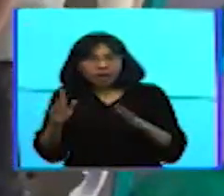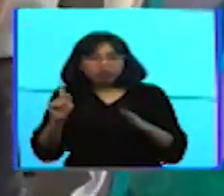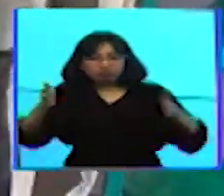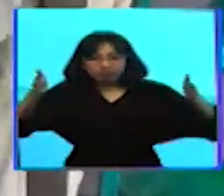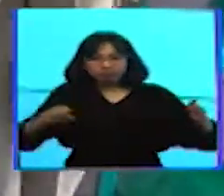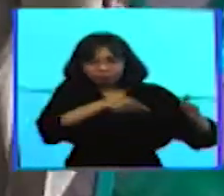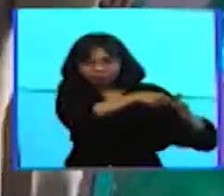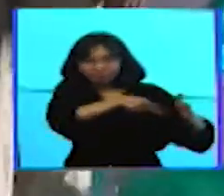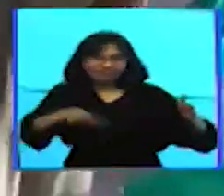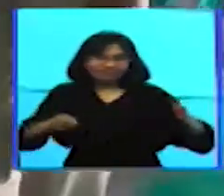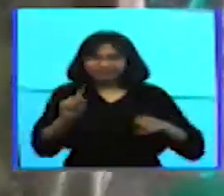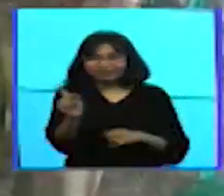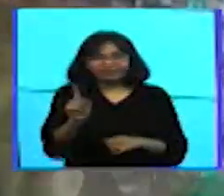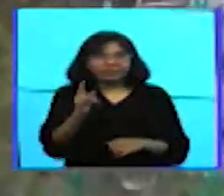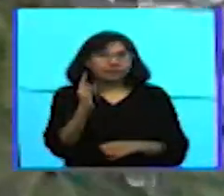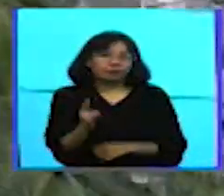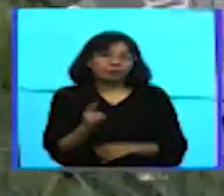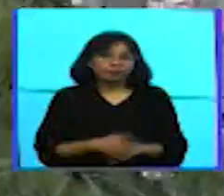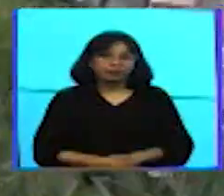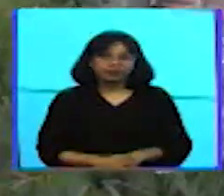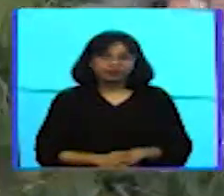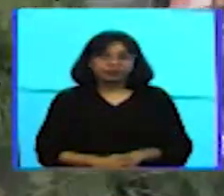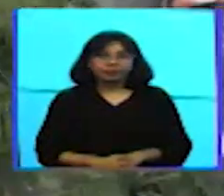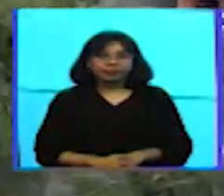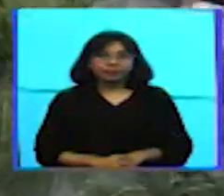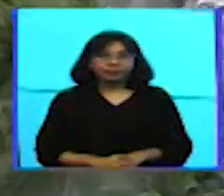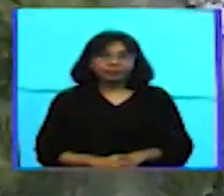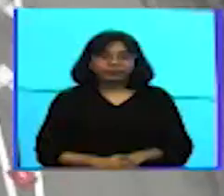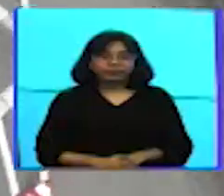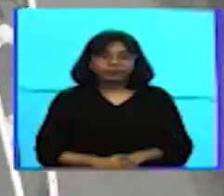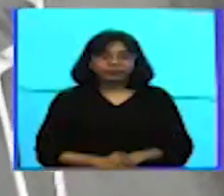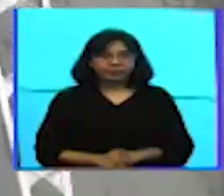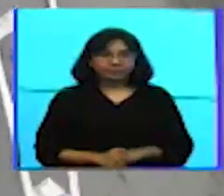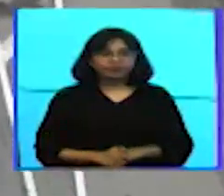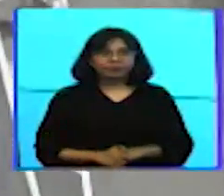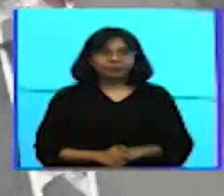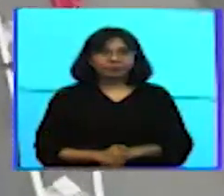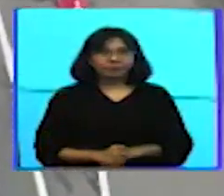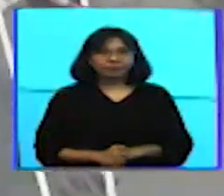pasca libur panjang. Tim Liputan melaporkan.